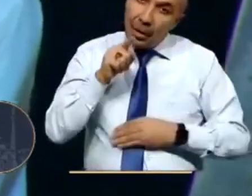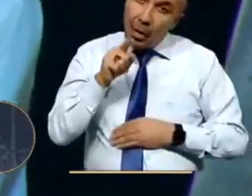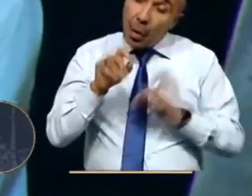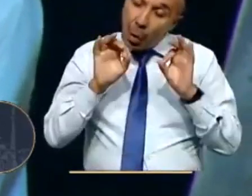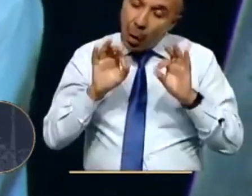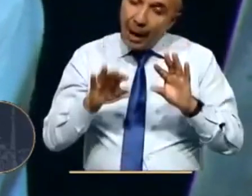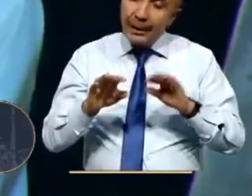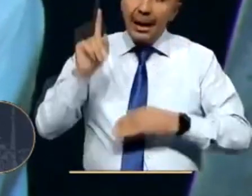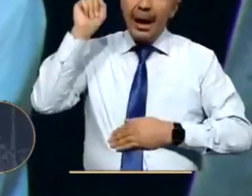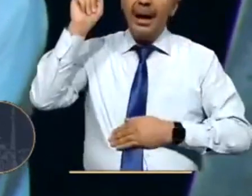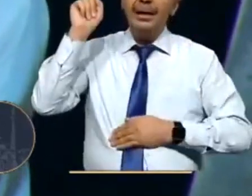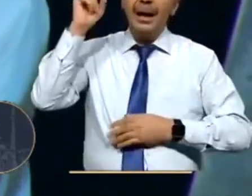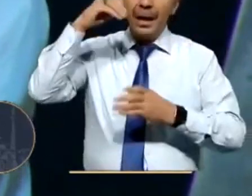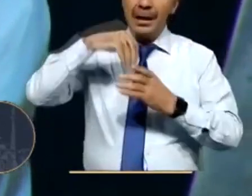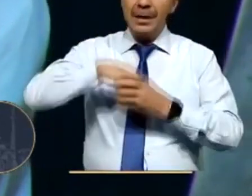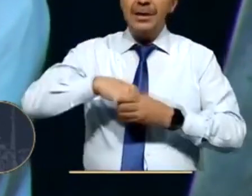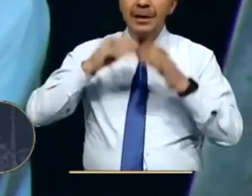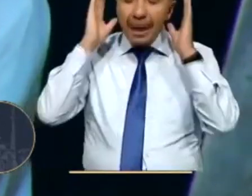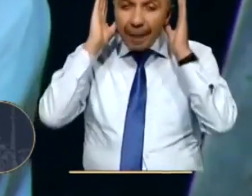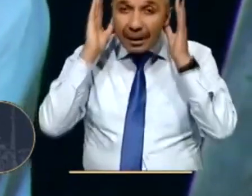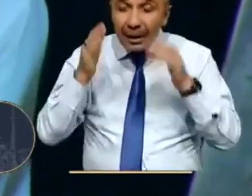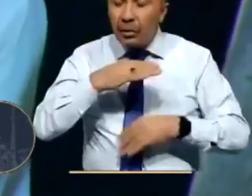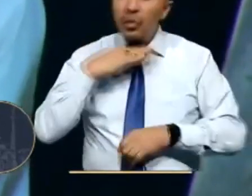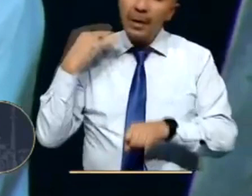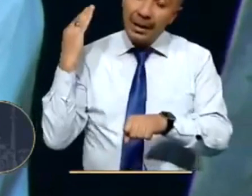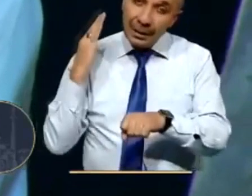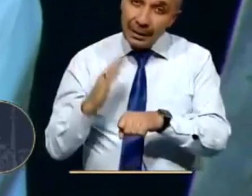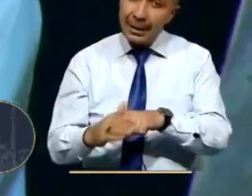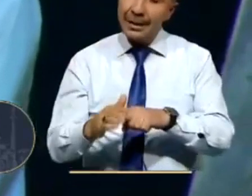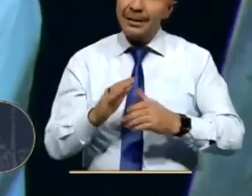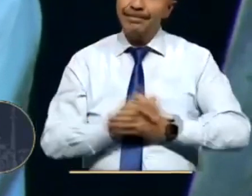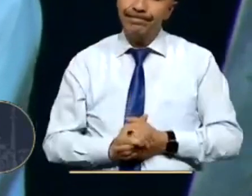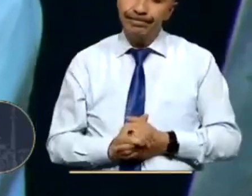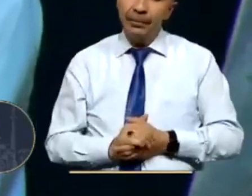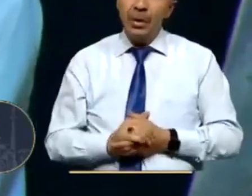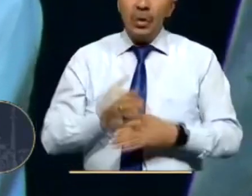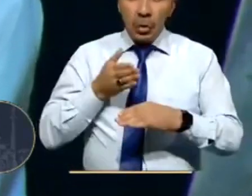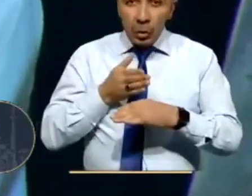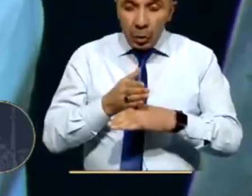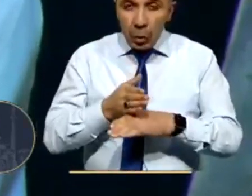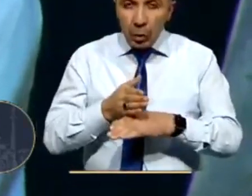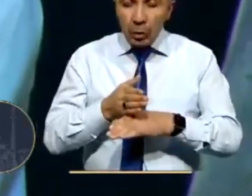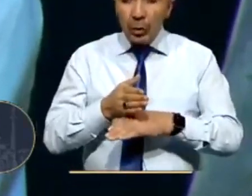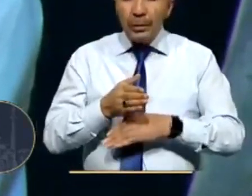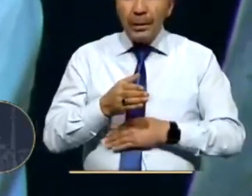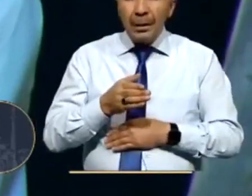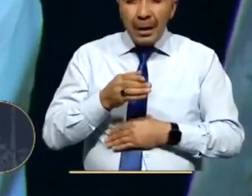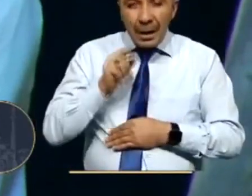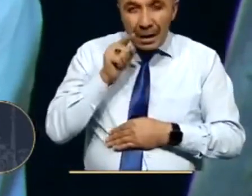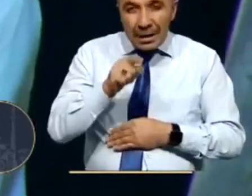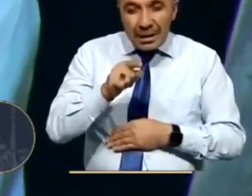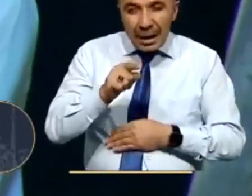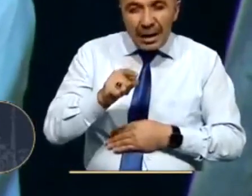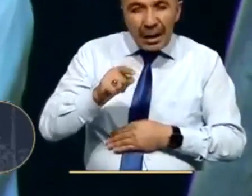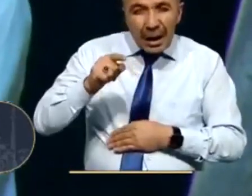Rabbin için namaz kıl, kurban kes. Doğrusu sana